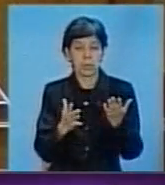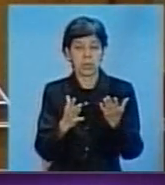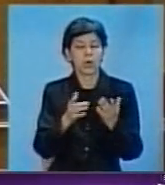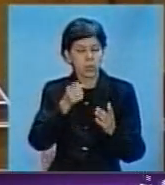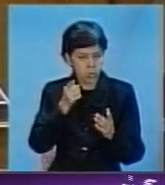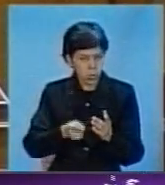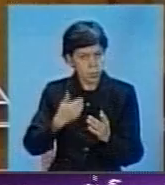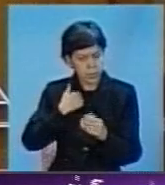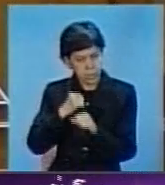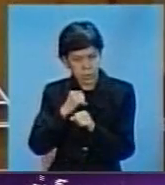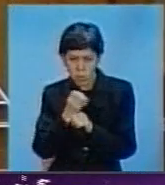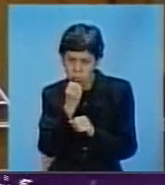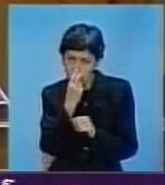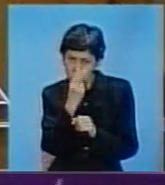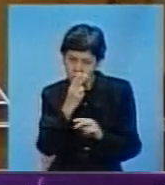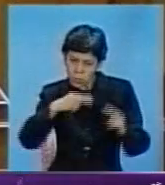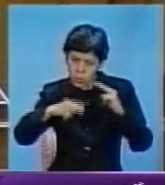ก็ต้องมีกระบวนการในการตรวจสอบ